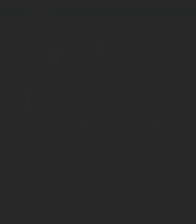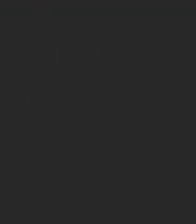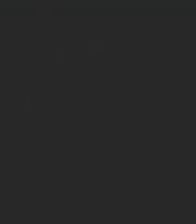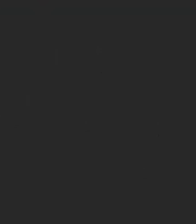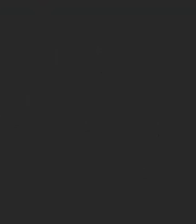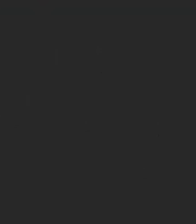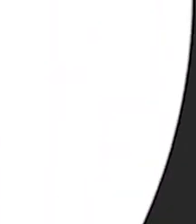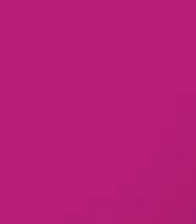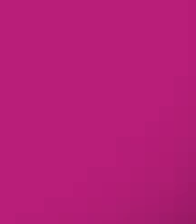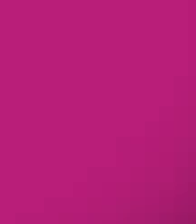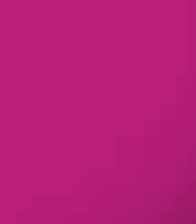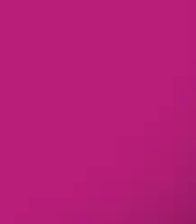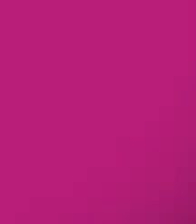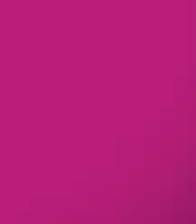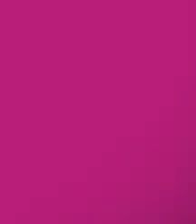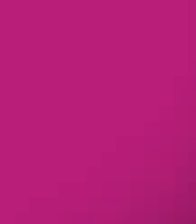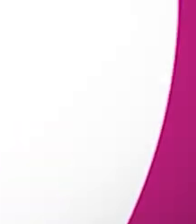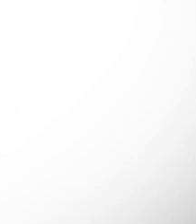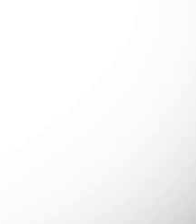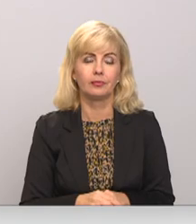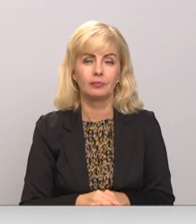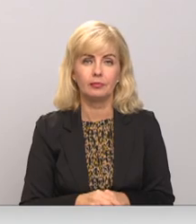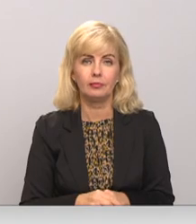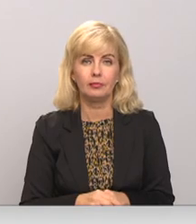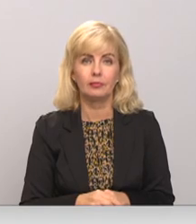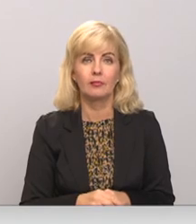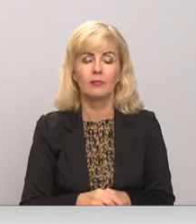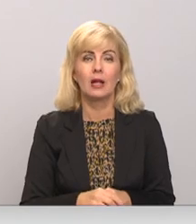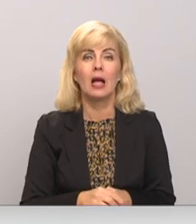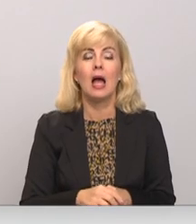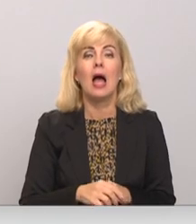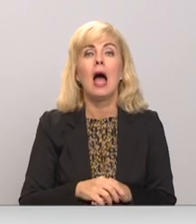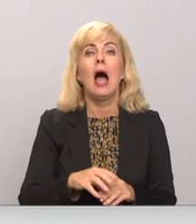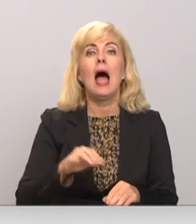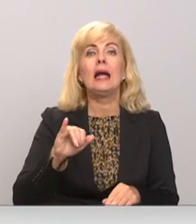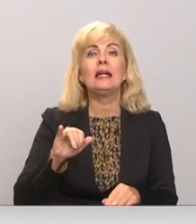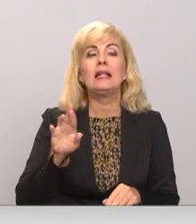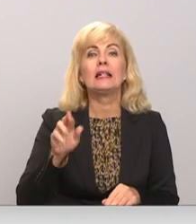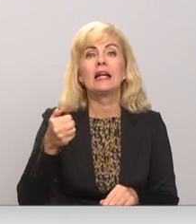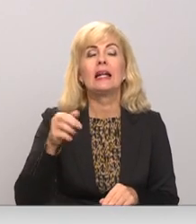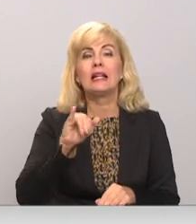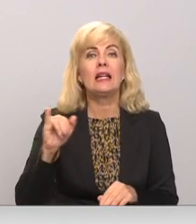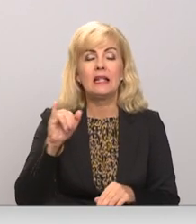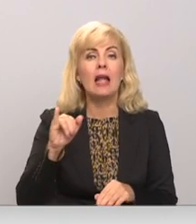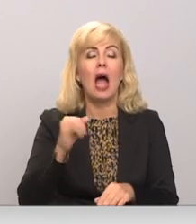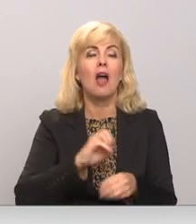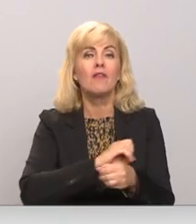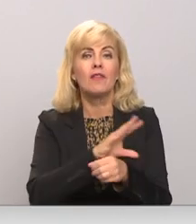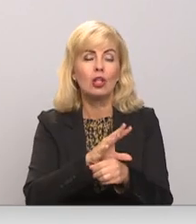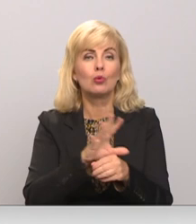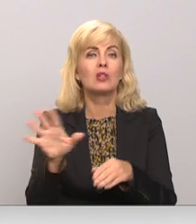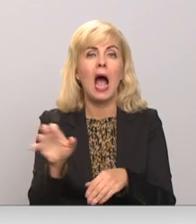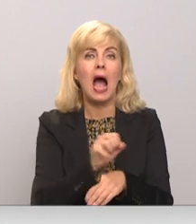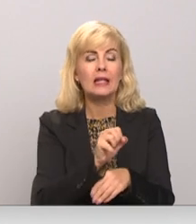Re, viss ēters ir te! Bet neretniecei Ingrīdai Baļķunei koronavīrus atņēmis daudzus mēnešus